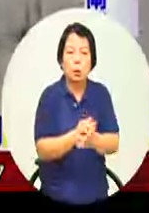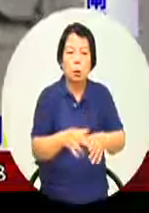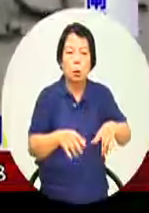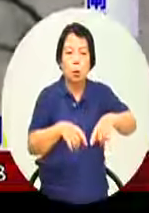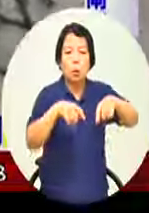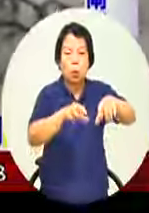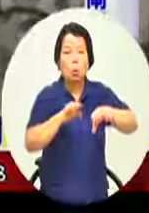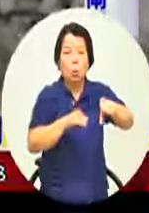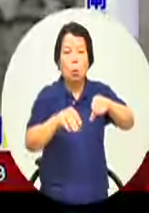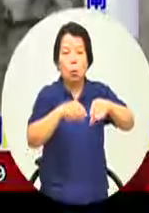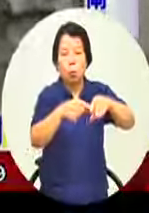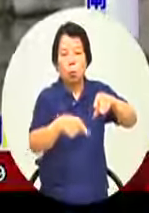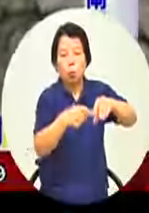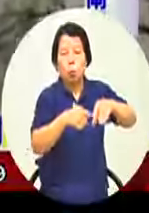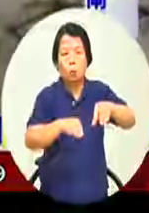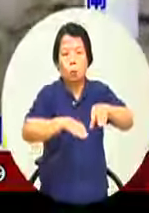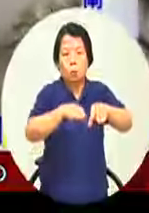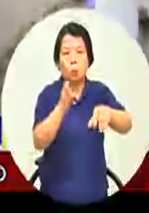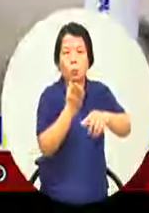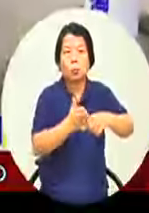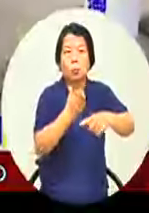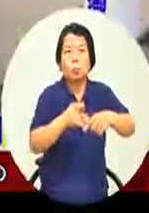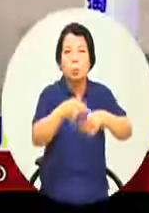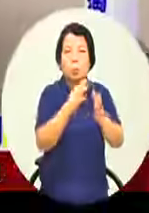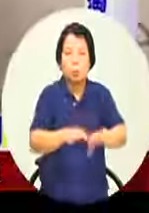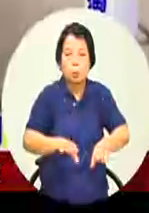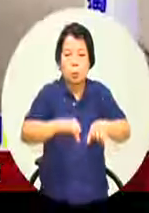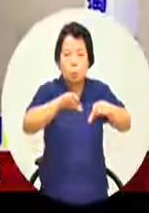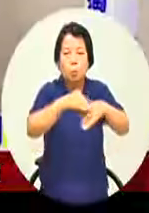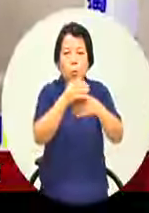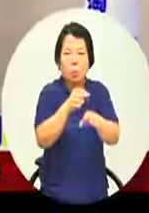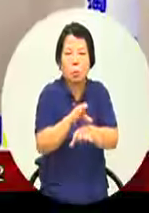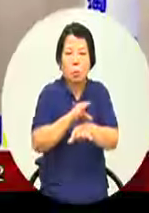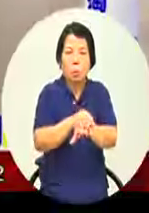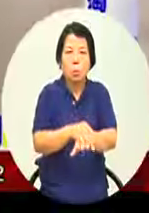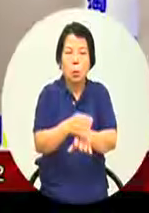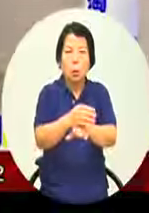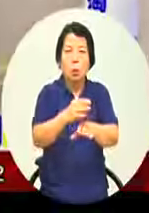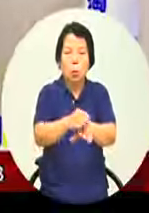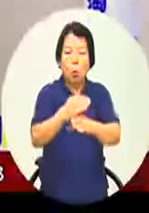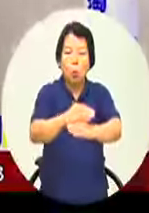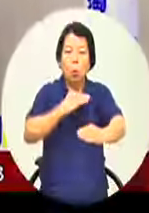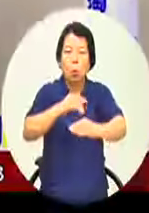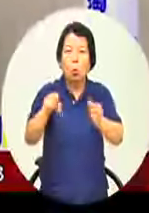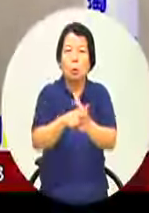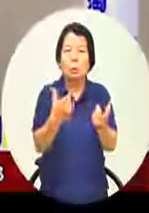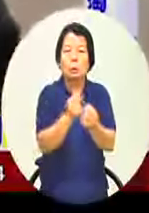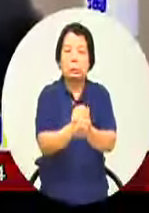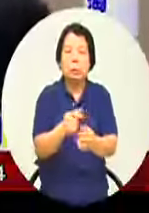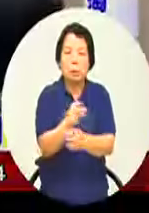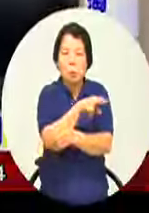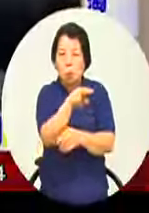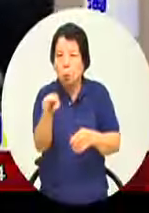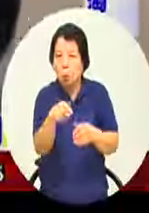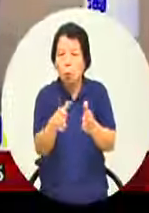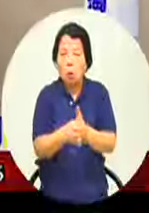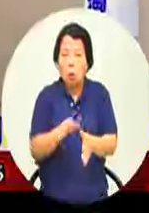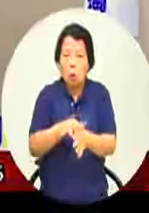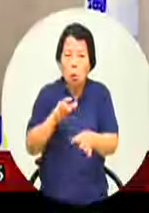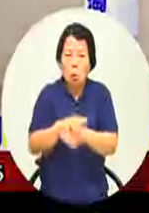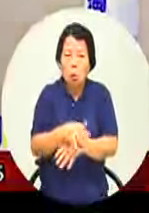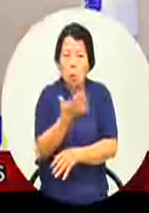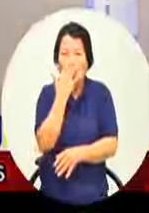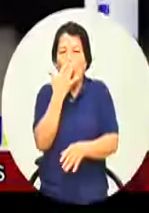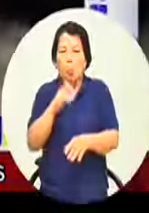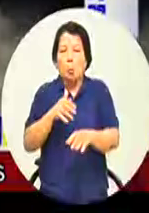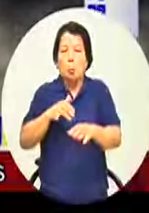高。休旅车的驾驶呢，即使他车身比较高，开到这个积水的路段，还是不住的观望，不敢呢贸然的